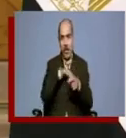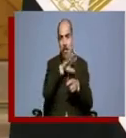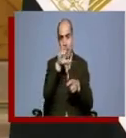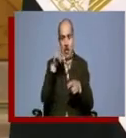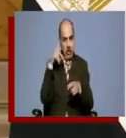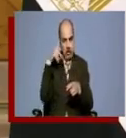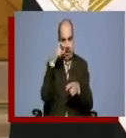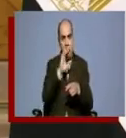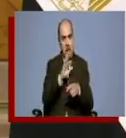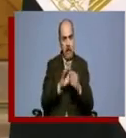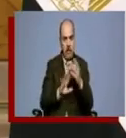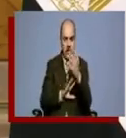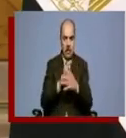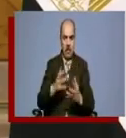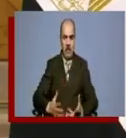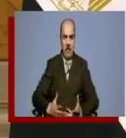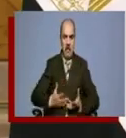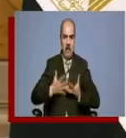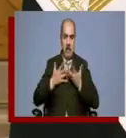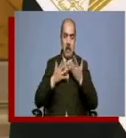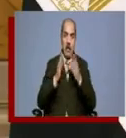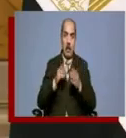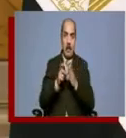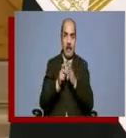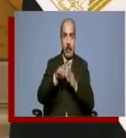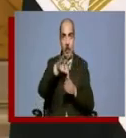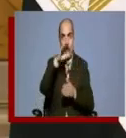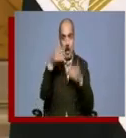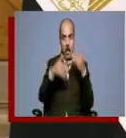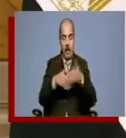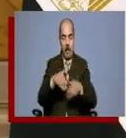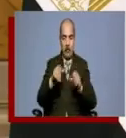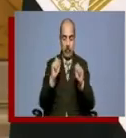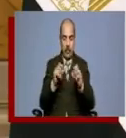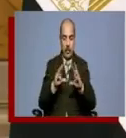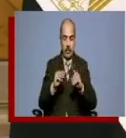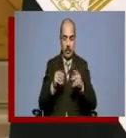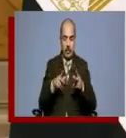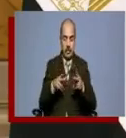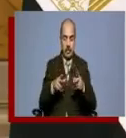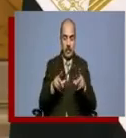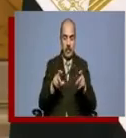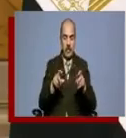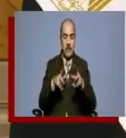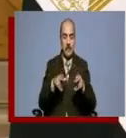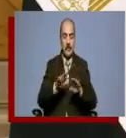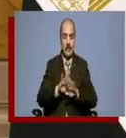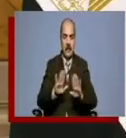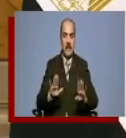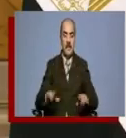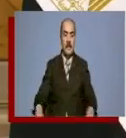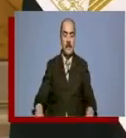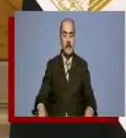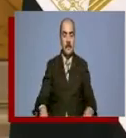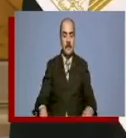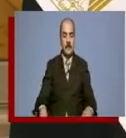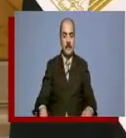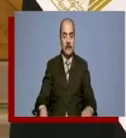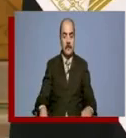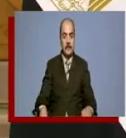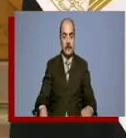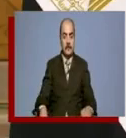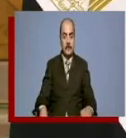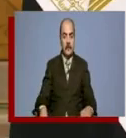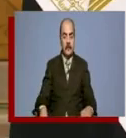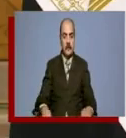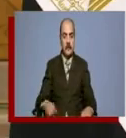حاسم المدنيين اللي بيموتوا دول كل مدني قضيه والجرائم لا تسقط بالتقادم جرائم الحرب لا تسقط بالتقادم كل مواطن مدني